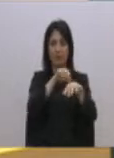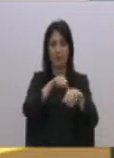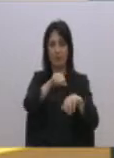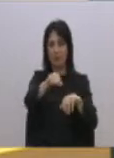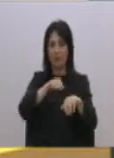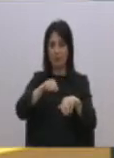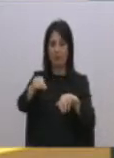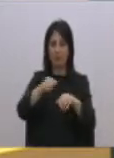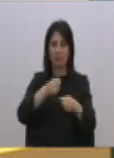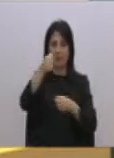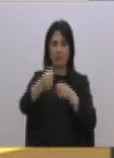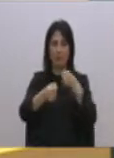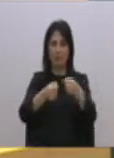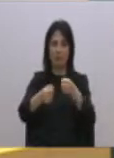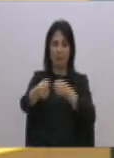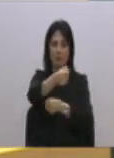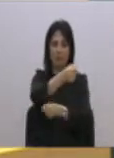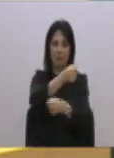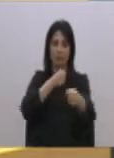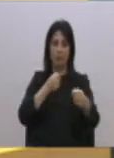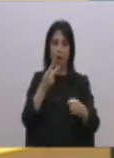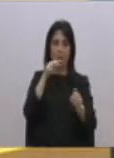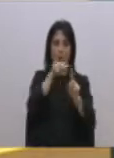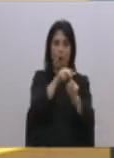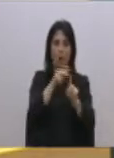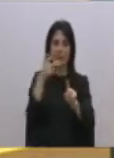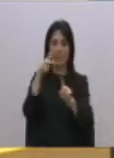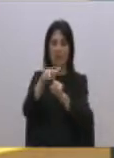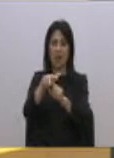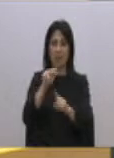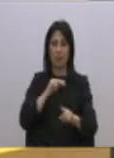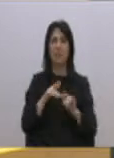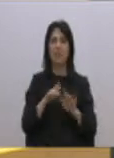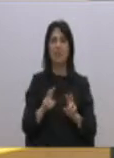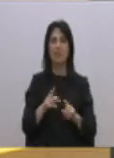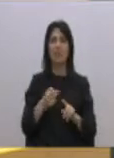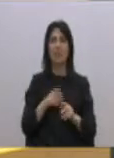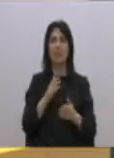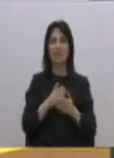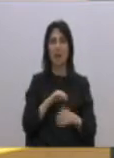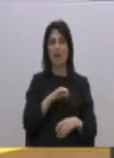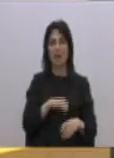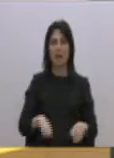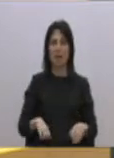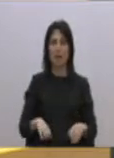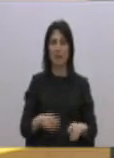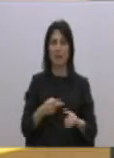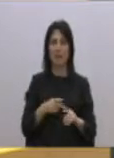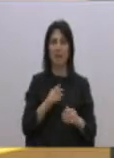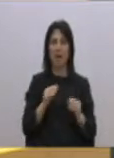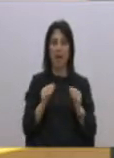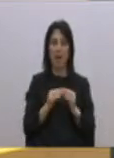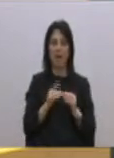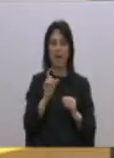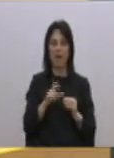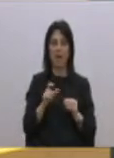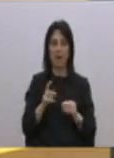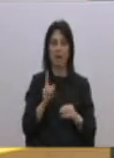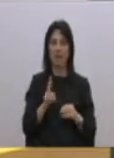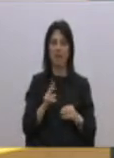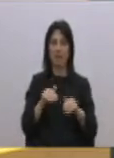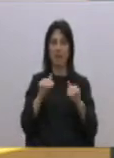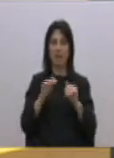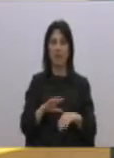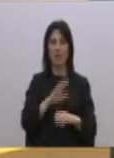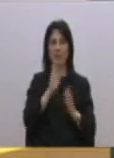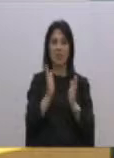da, da, da, da, da, da, da, da, da, da, da, da, ეგ 10 ადამიანი, რომელიც წყვეც